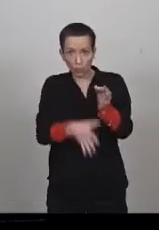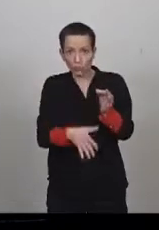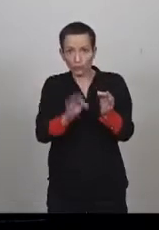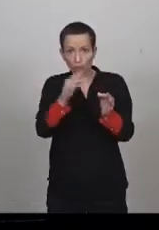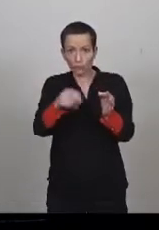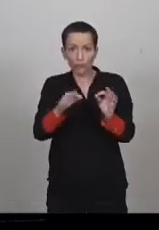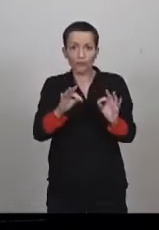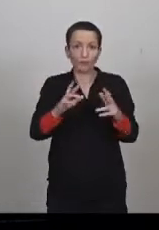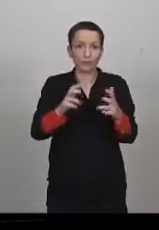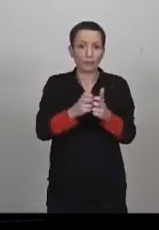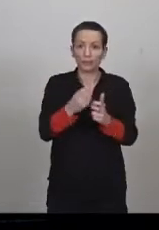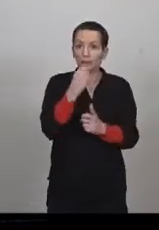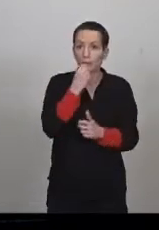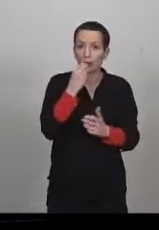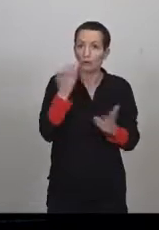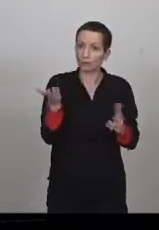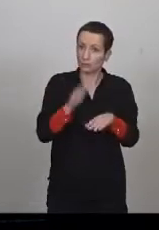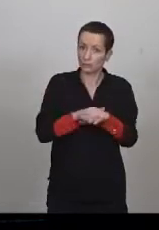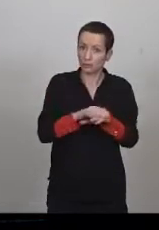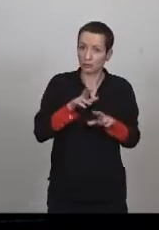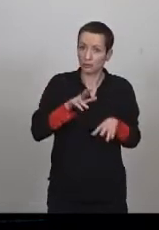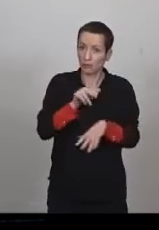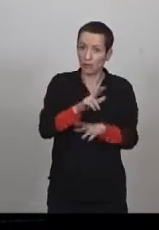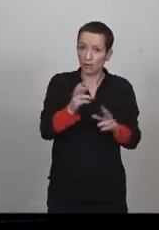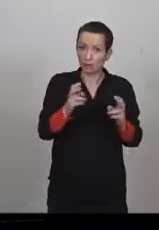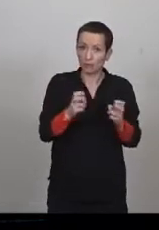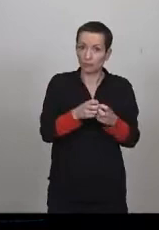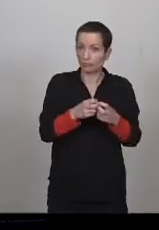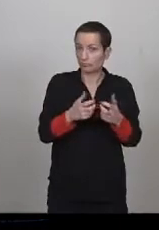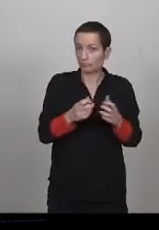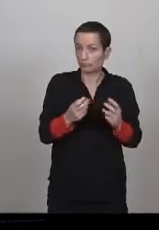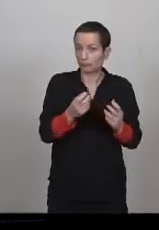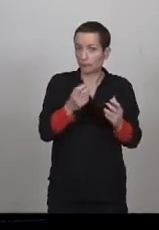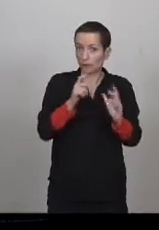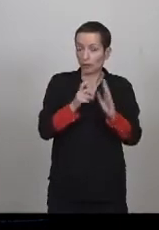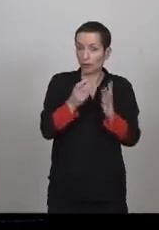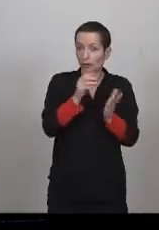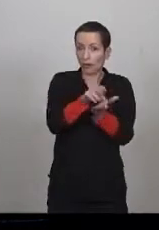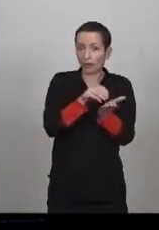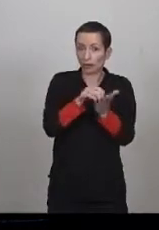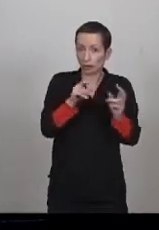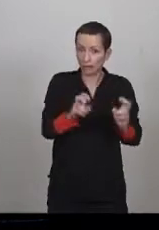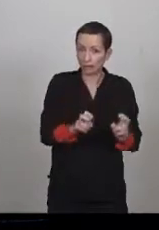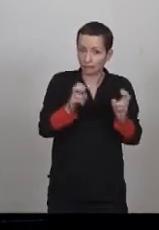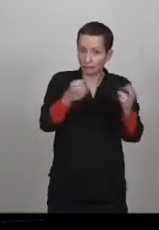repas. Du coup, doit-on s'attendre à une hausse régulière du coût de la cantine? Je vous remercie.